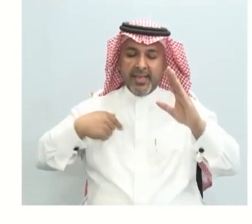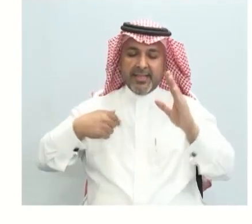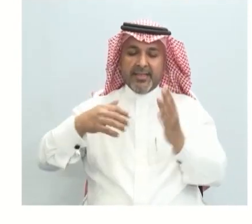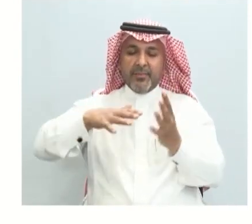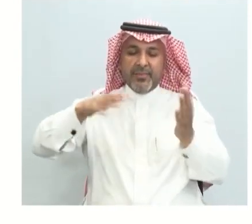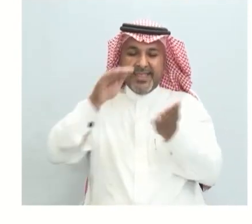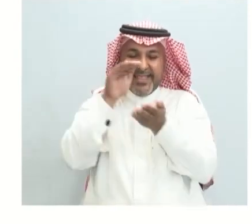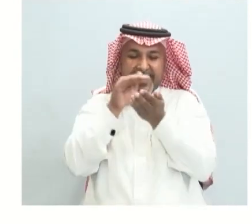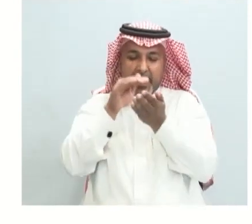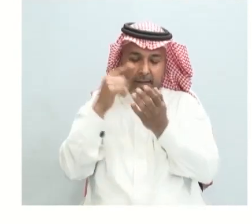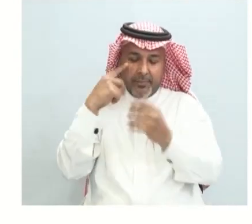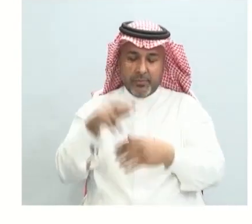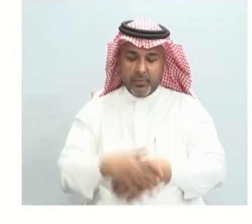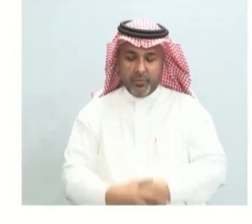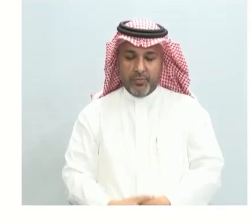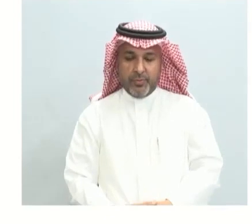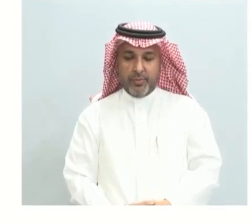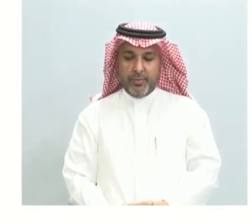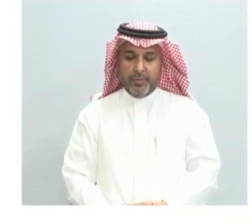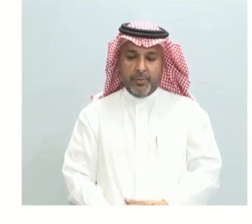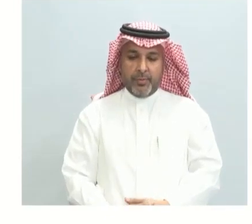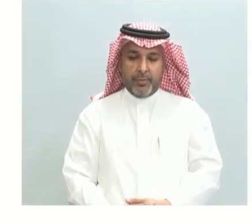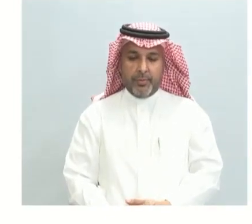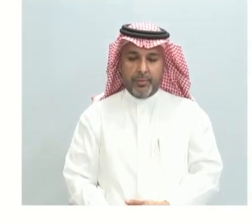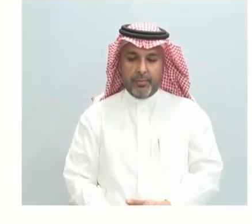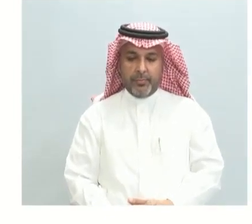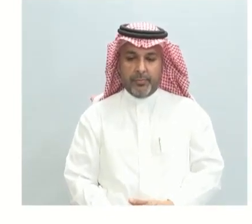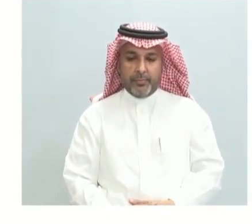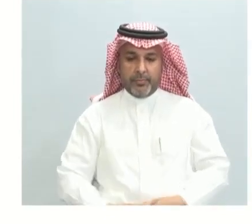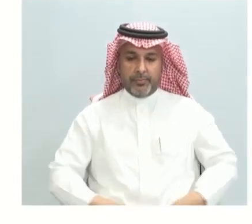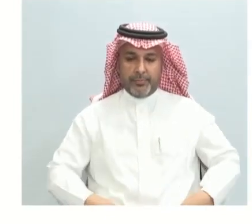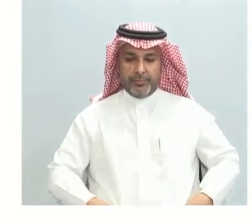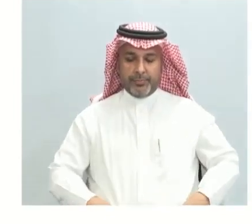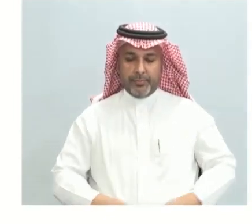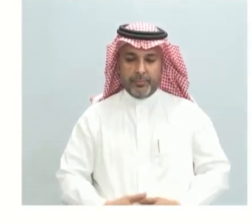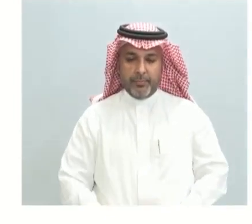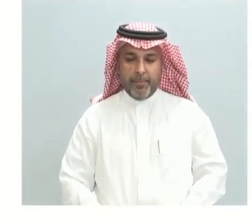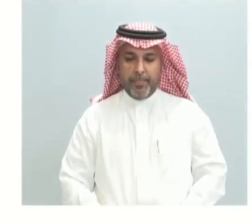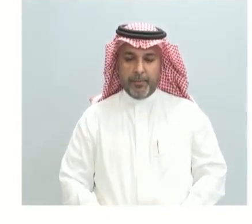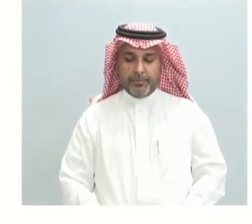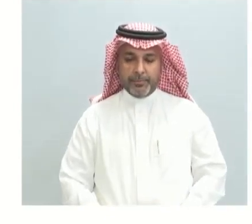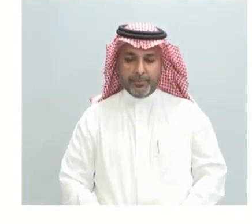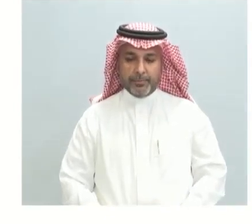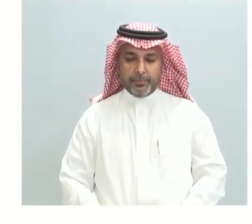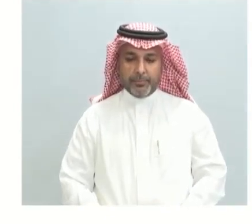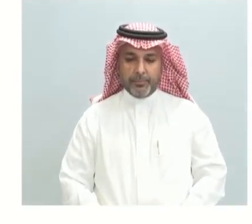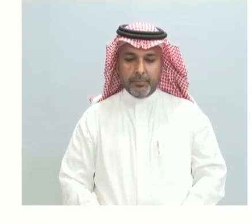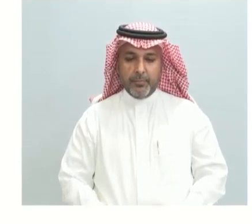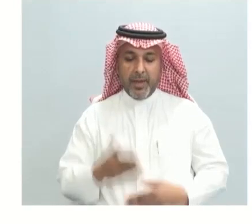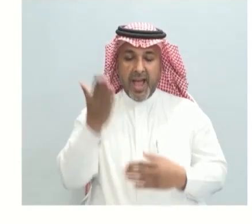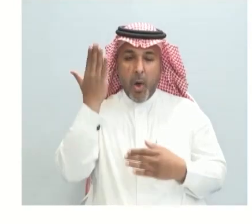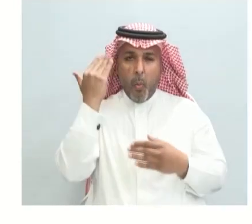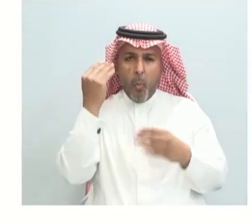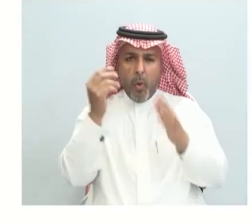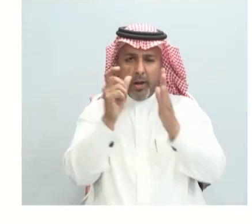جيوب التمام وقانون جيوب التمام يعني فكرته تشبه الى حد ما قانون او نظريه فيثاغورس في نظريه فيثاغورس كنا